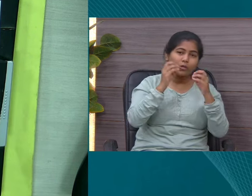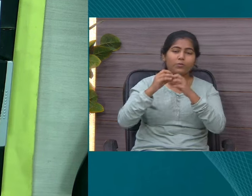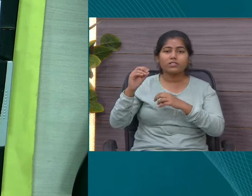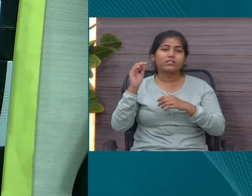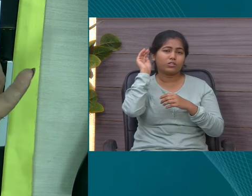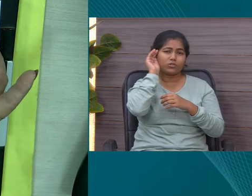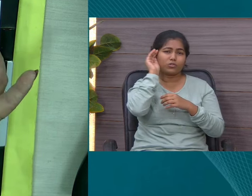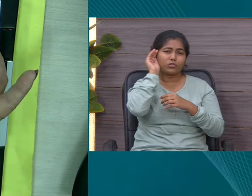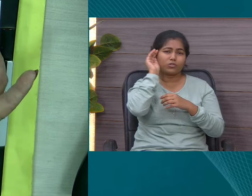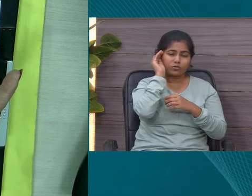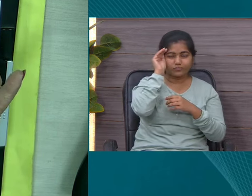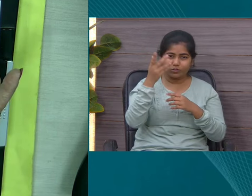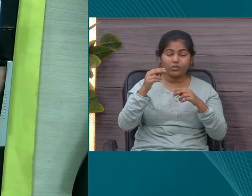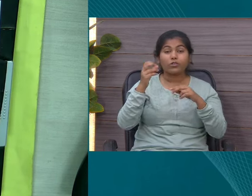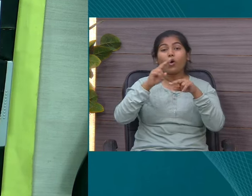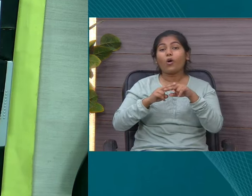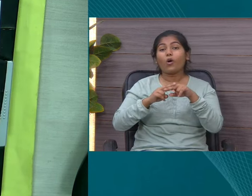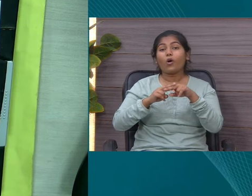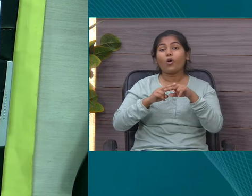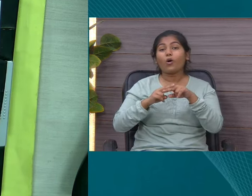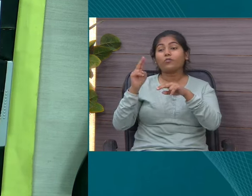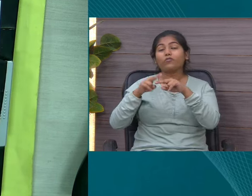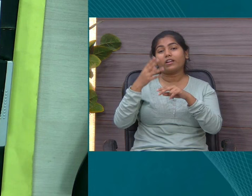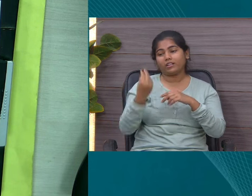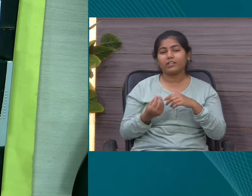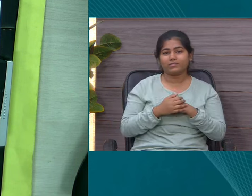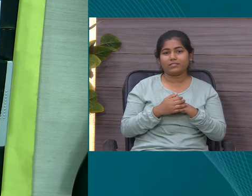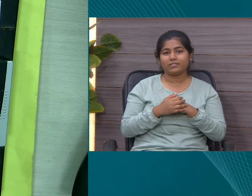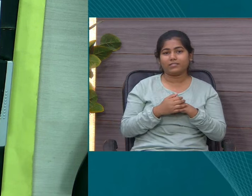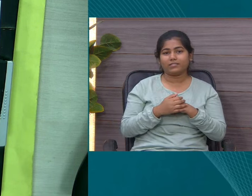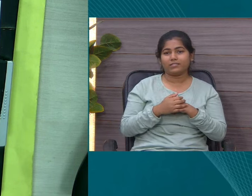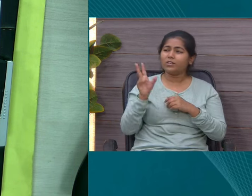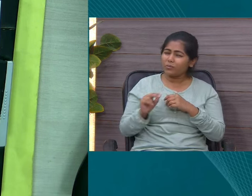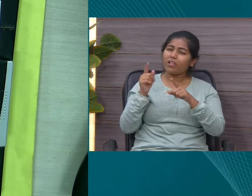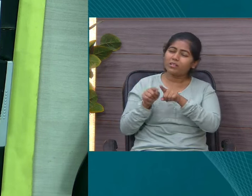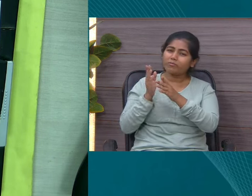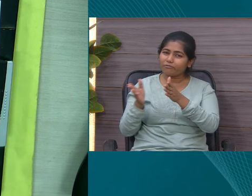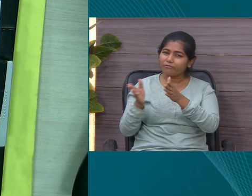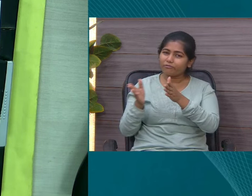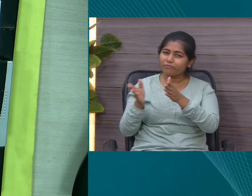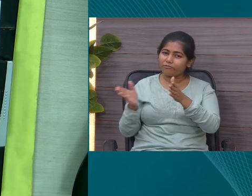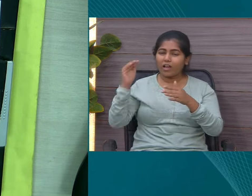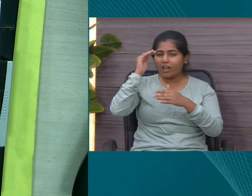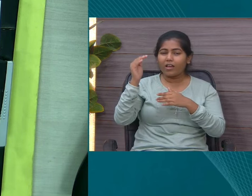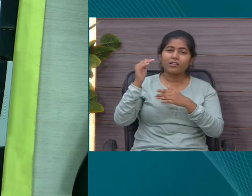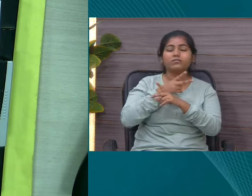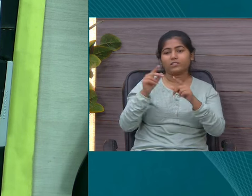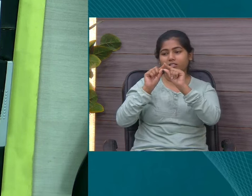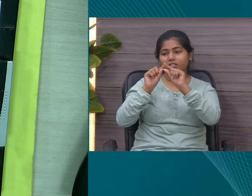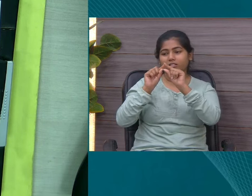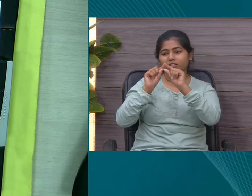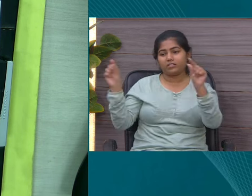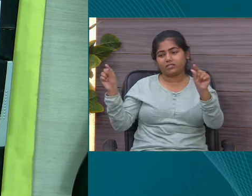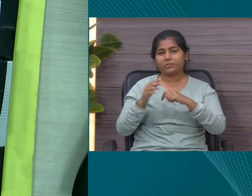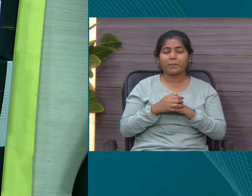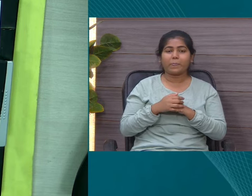ये याद किया जा सकता है, एक लाइन आप याद कर सकते हैं, एक बार दोबारा बोलेंगे सर, हाय हेलो लिसन बीबीसी न्यूज ऑन फ्राइडे नाइट,